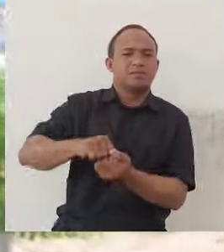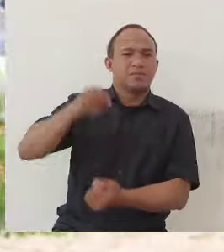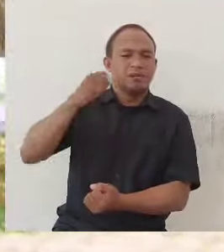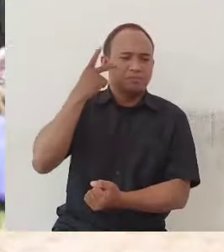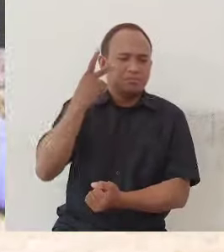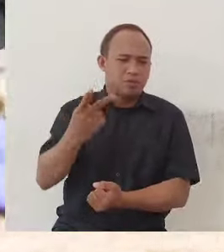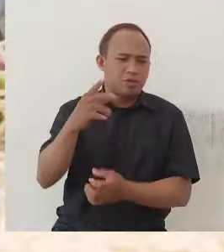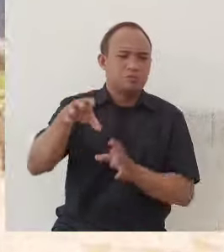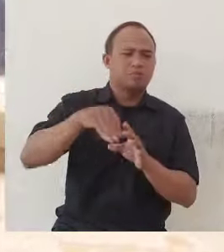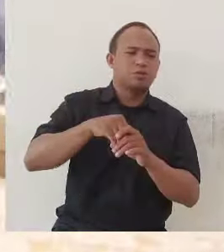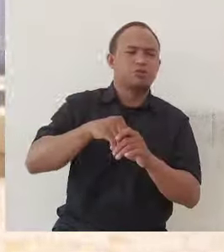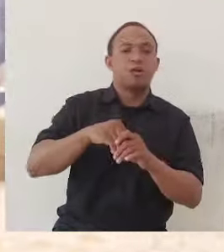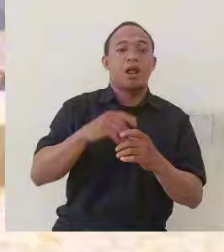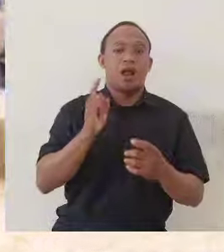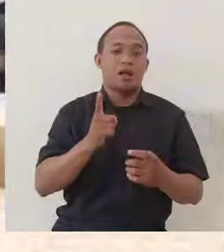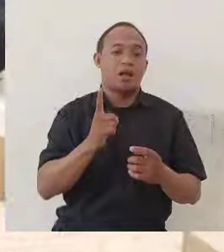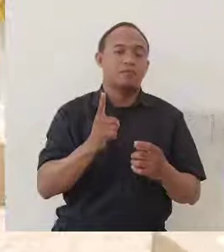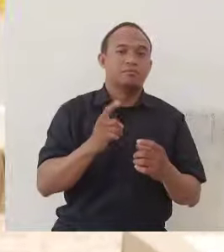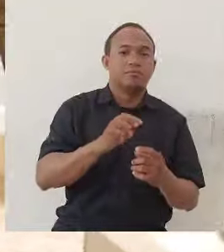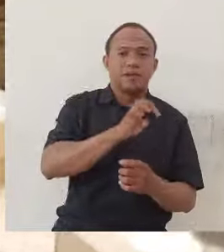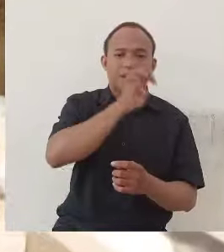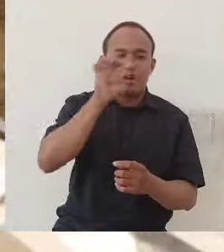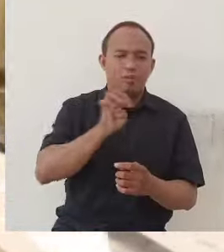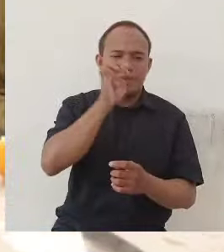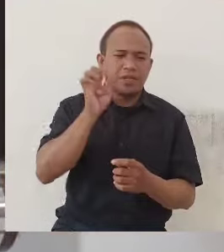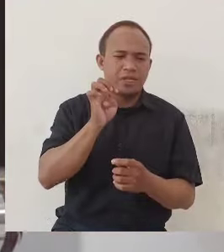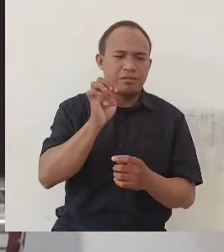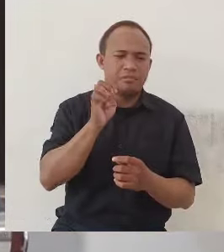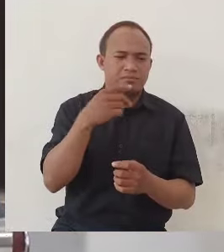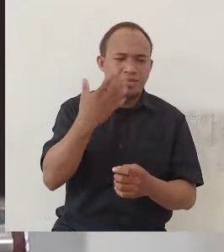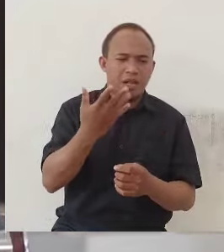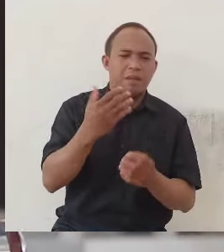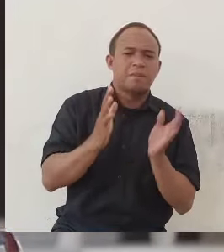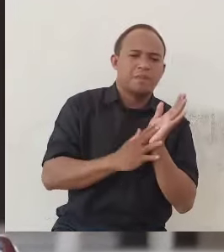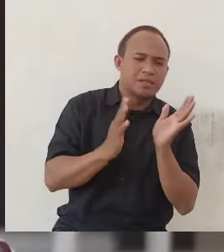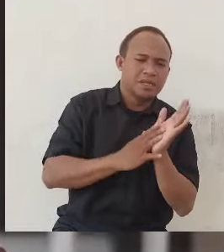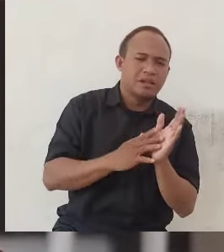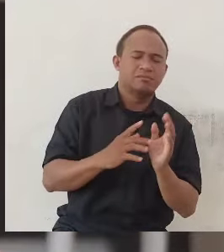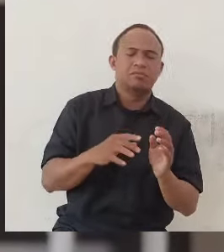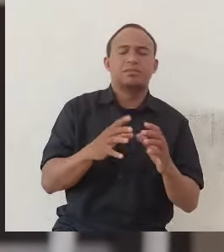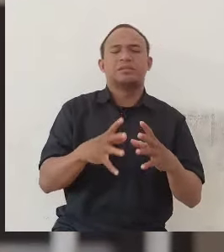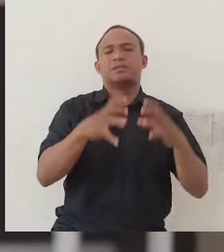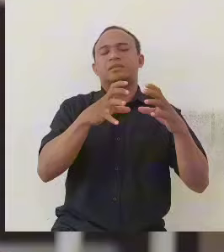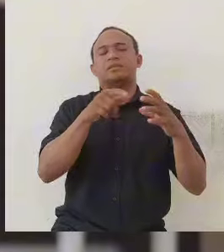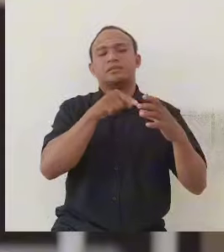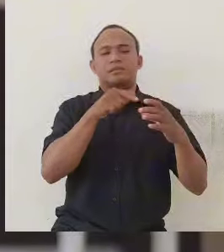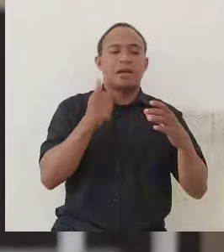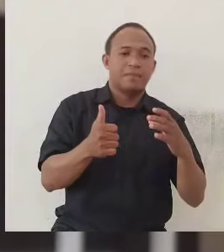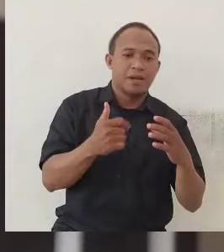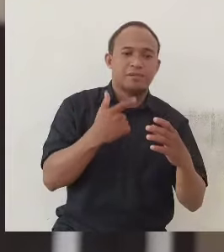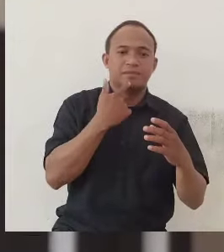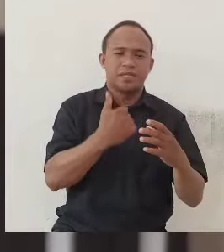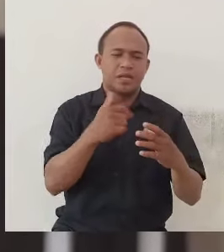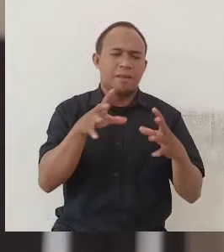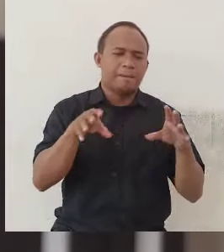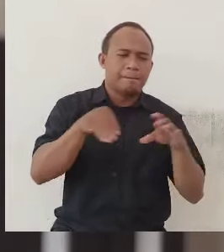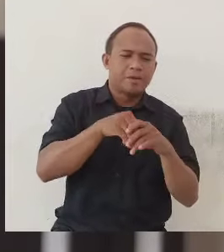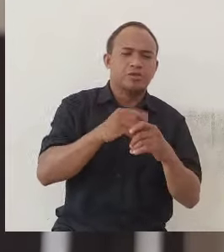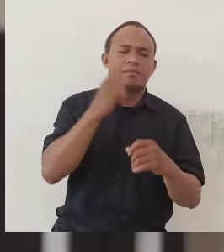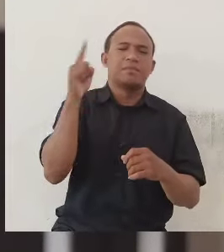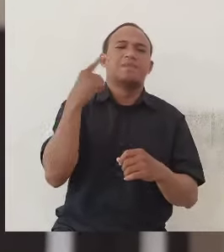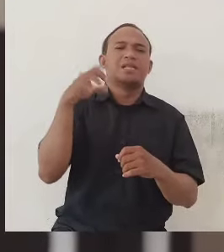memiliki sertifikat. Salah satu aset yang mempunyai nilai ekonomis dengan berbagai permasalahan yang sangat kompleks.